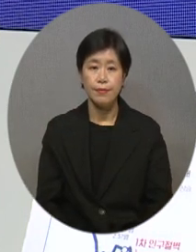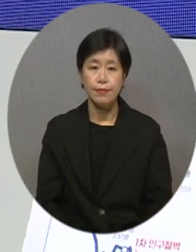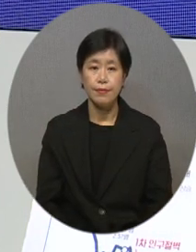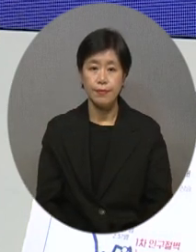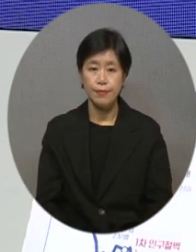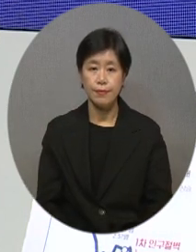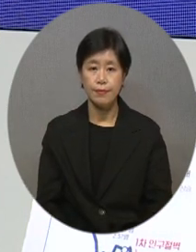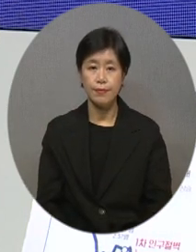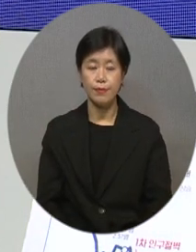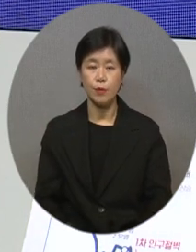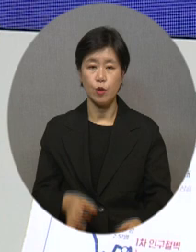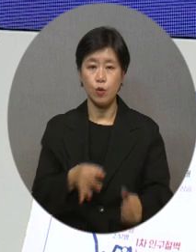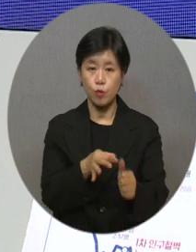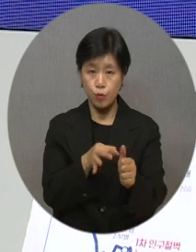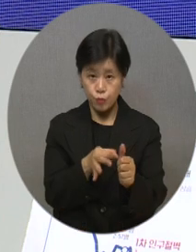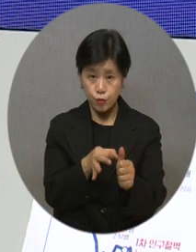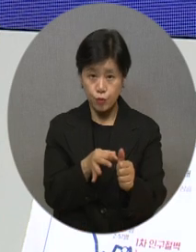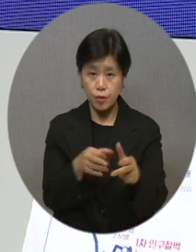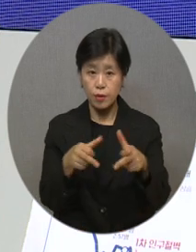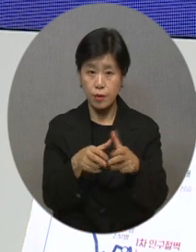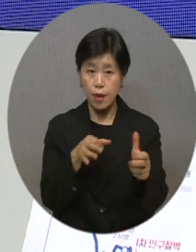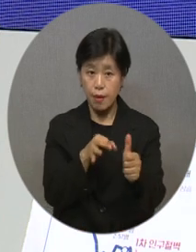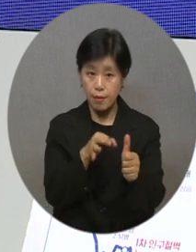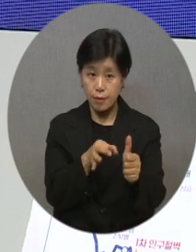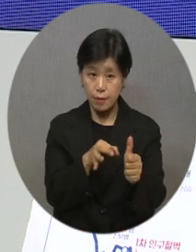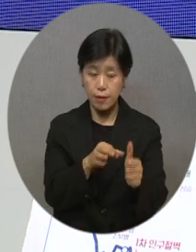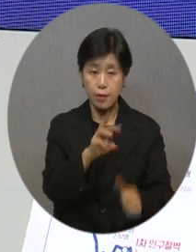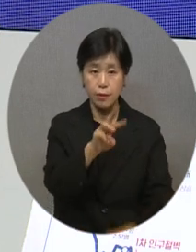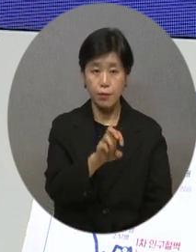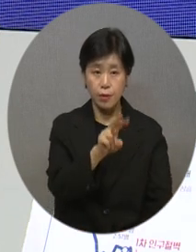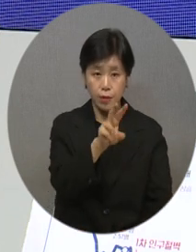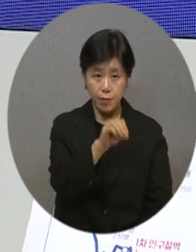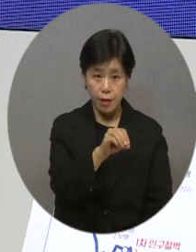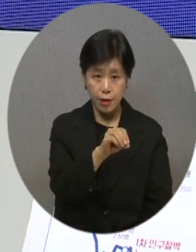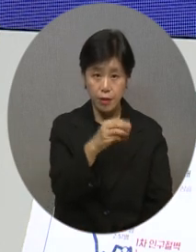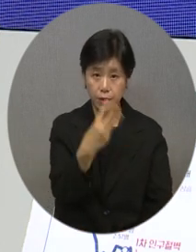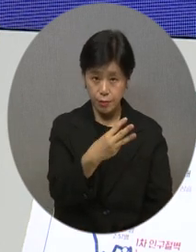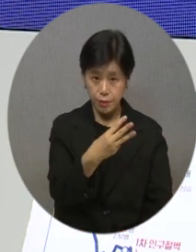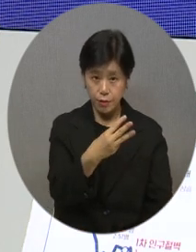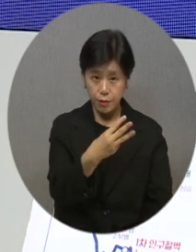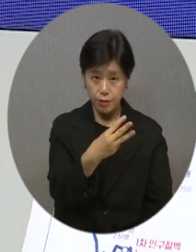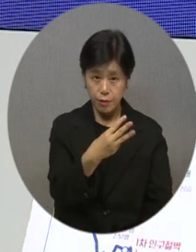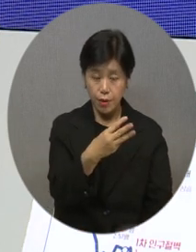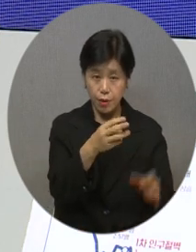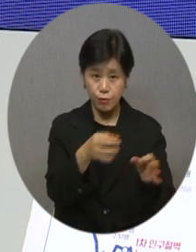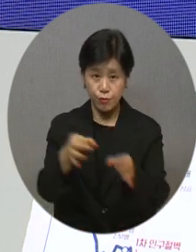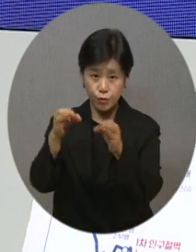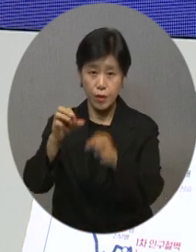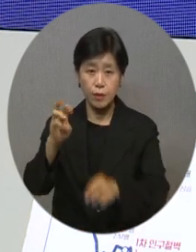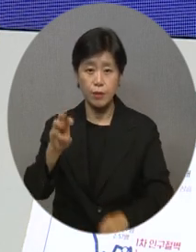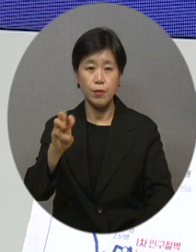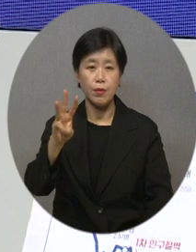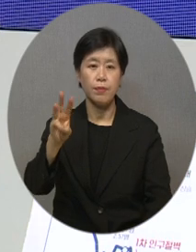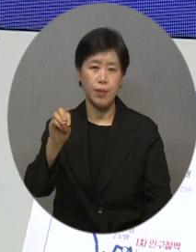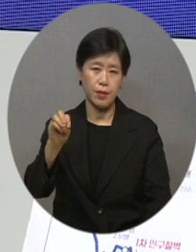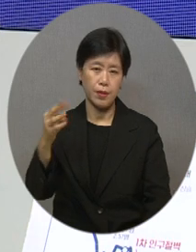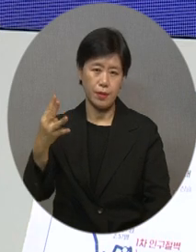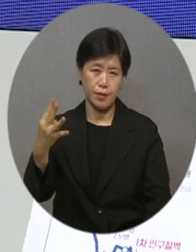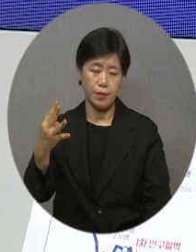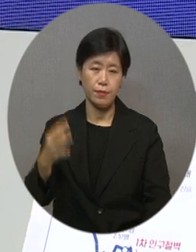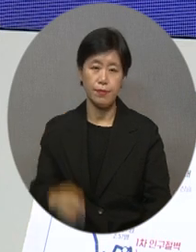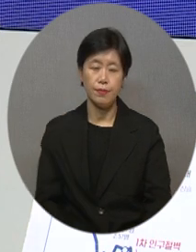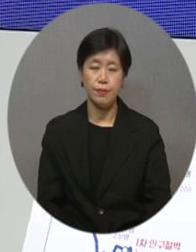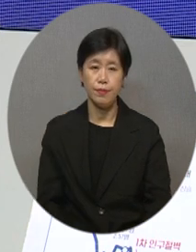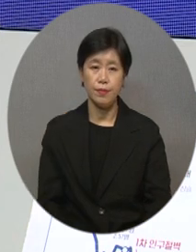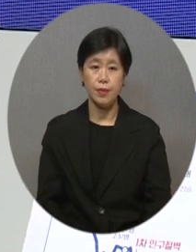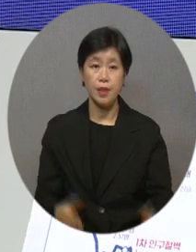그 소득보장에서 장애인 연금이 지금 32만 3천에서 33만 4천 늘어나게 되어 있고요. 또